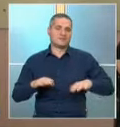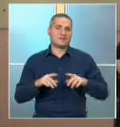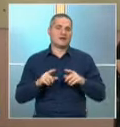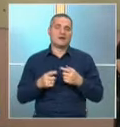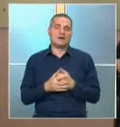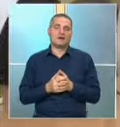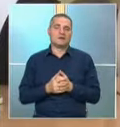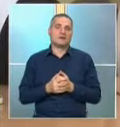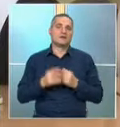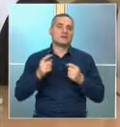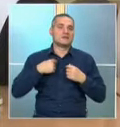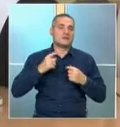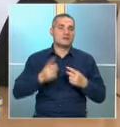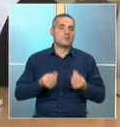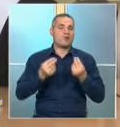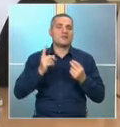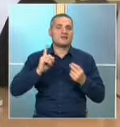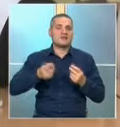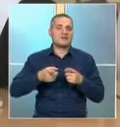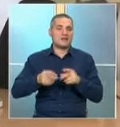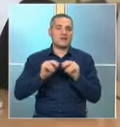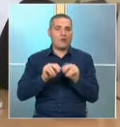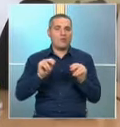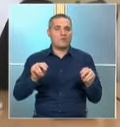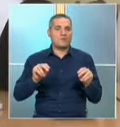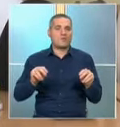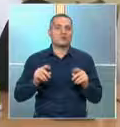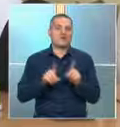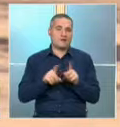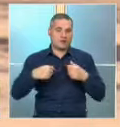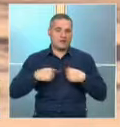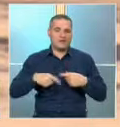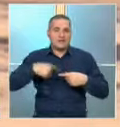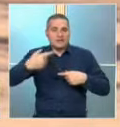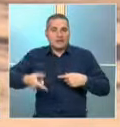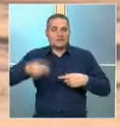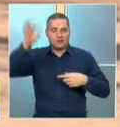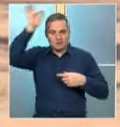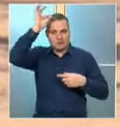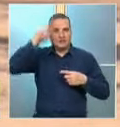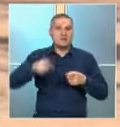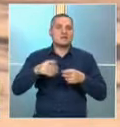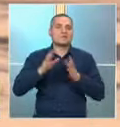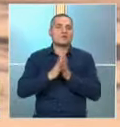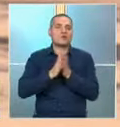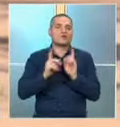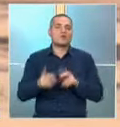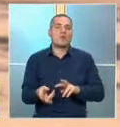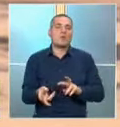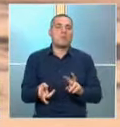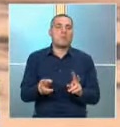рече, за да те да не обучават, нали, пак като нас следващите ученици. Искаме те да са хората, които ще